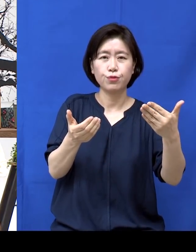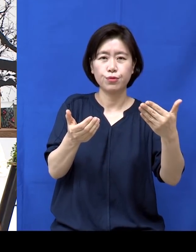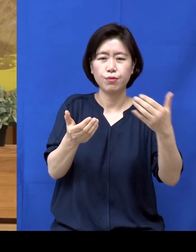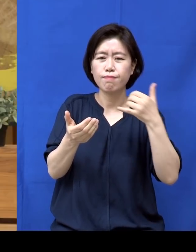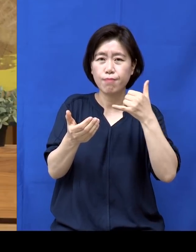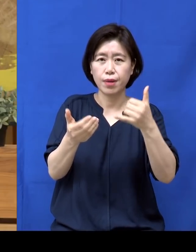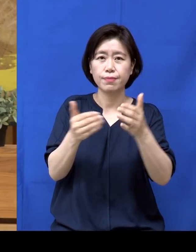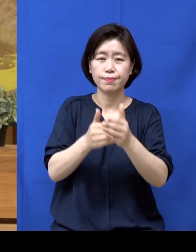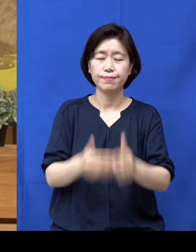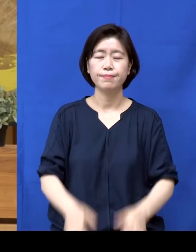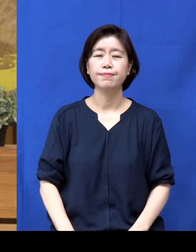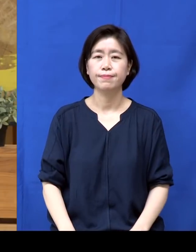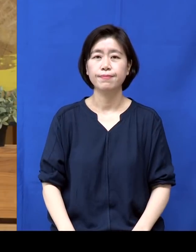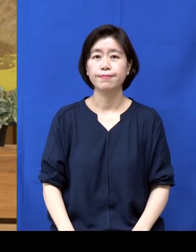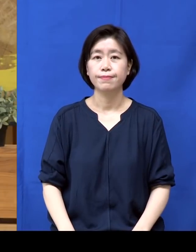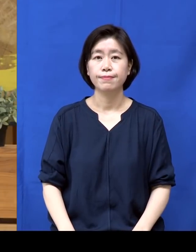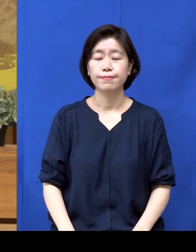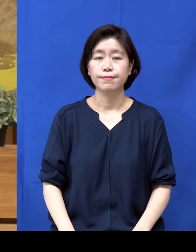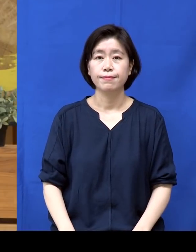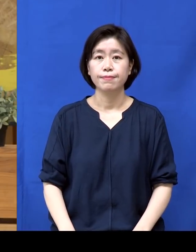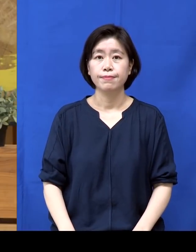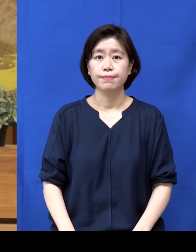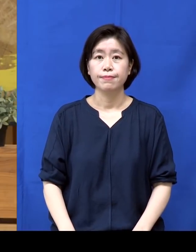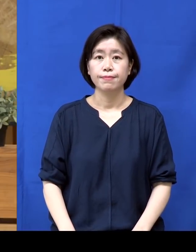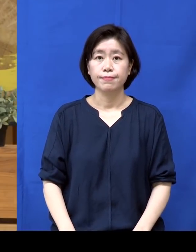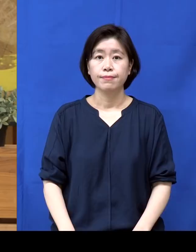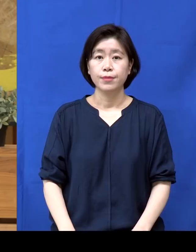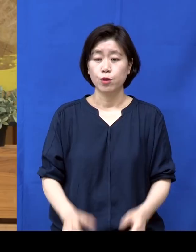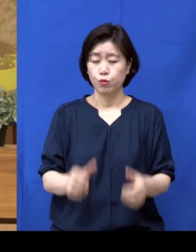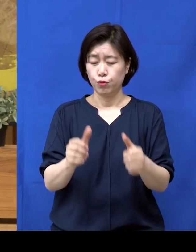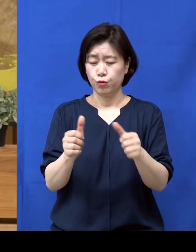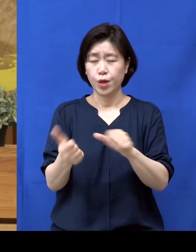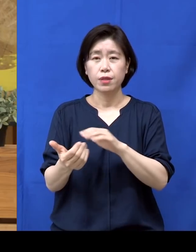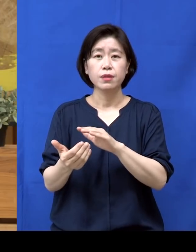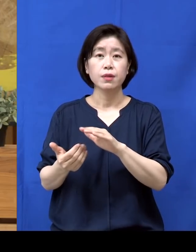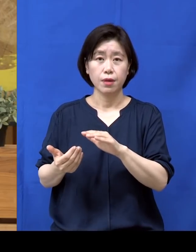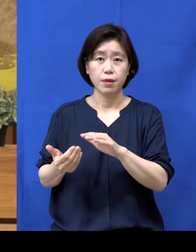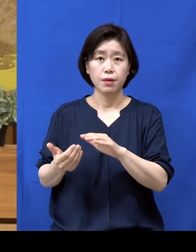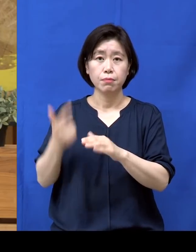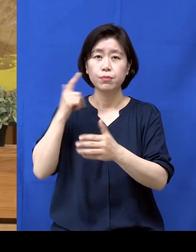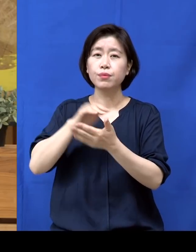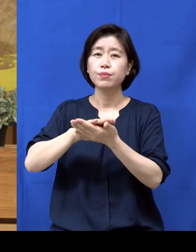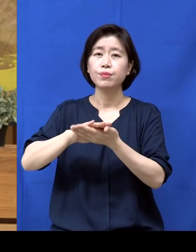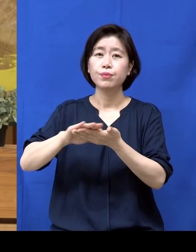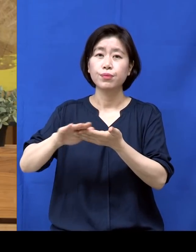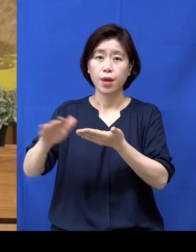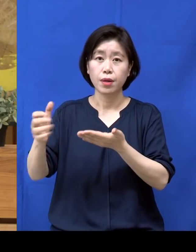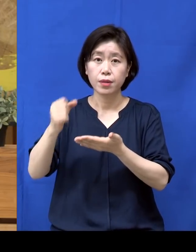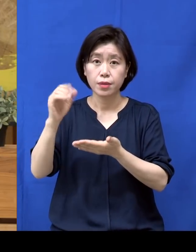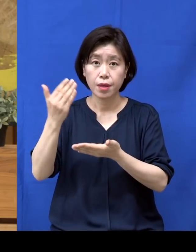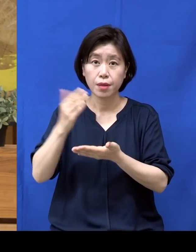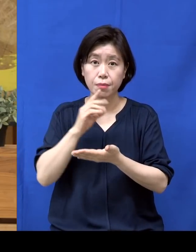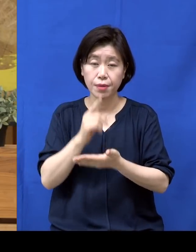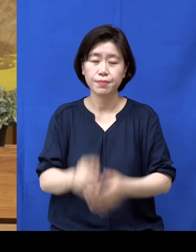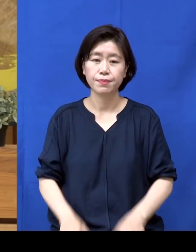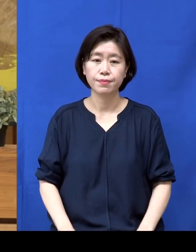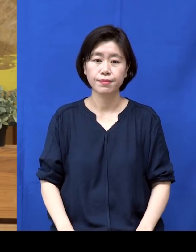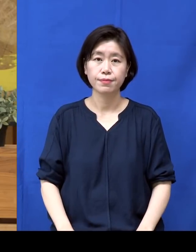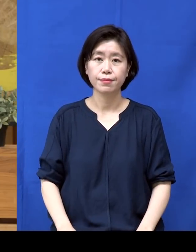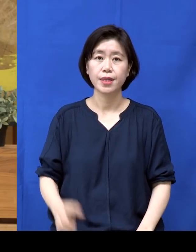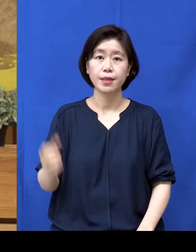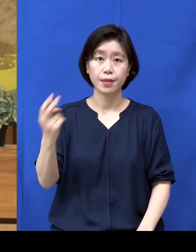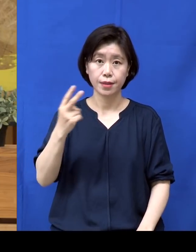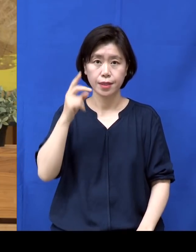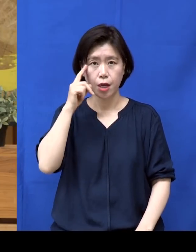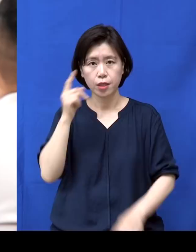어때요? 아까 죽음의 문턱에서 평안함을 느끼셨다고 했는데 이렇게 좀 회복이 되고 나니까 정신 들고 나서 어떤